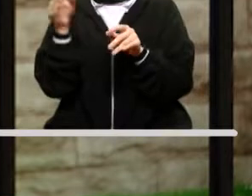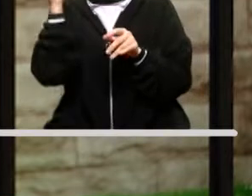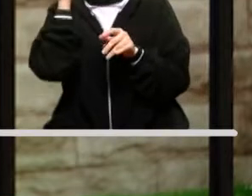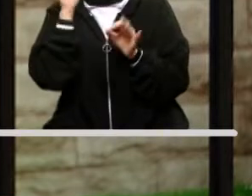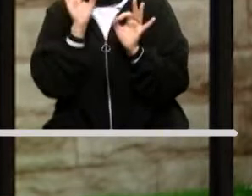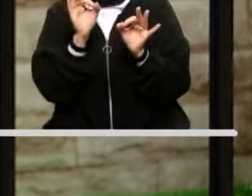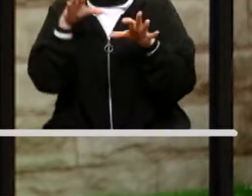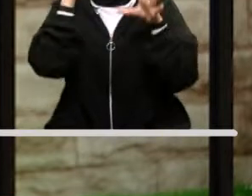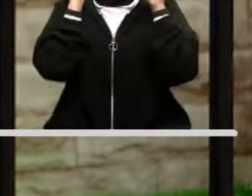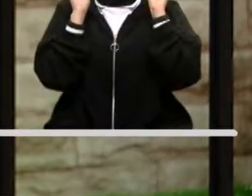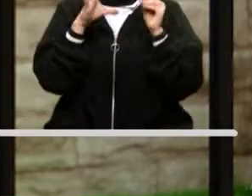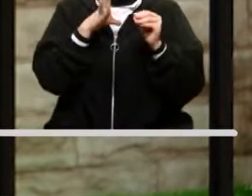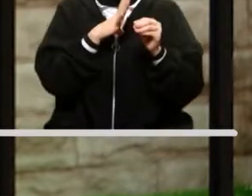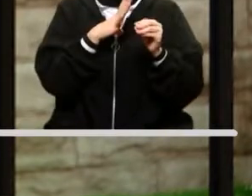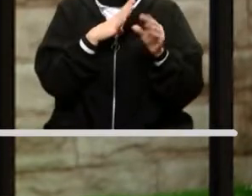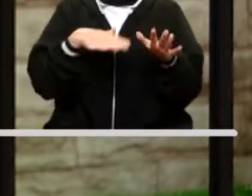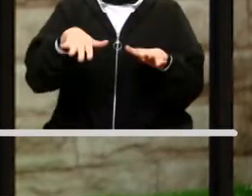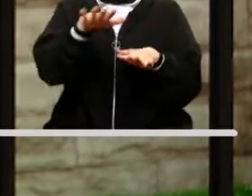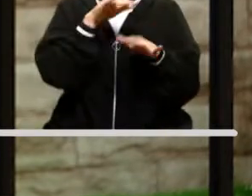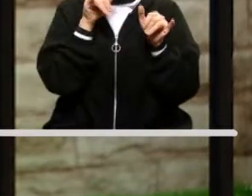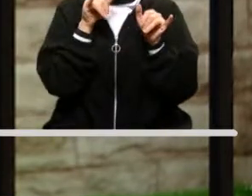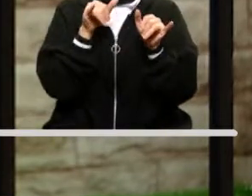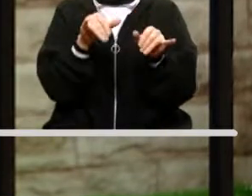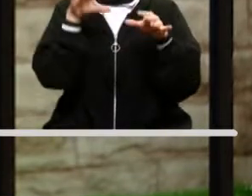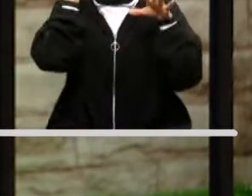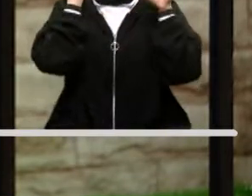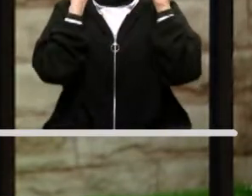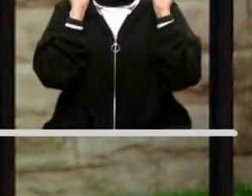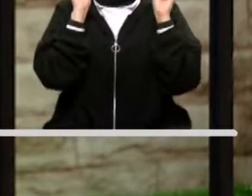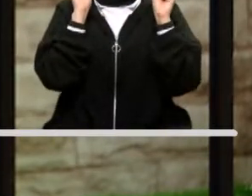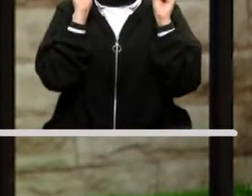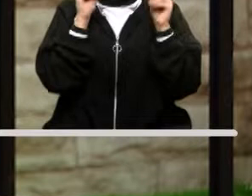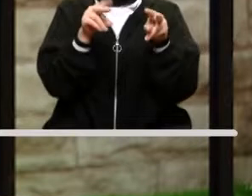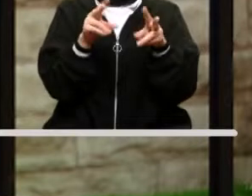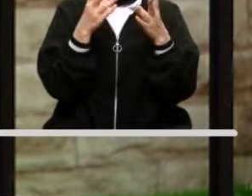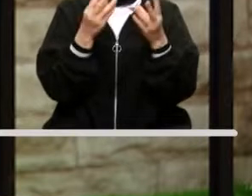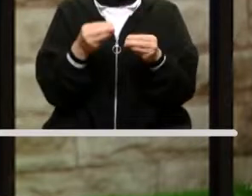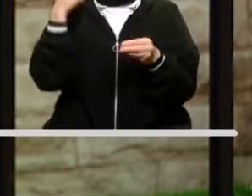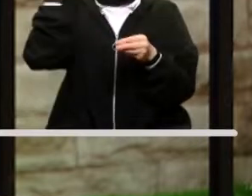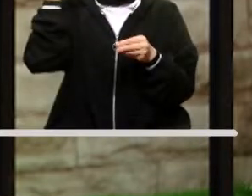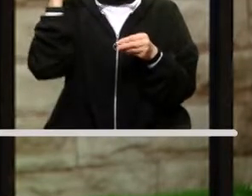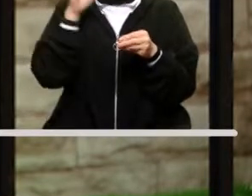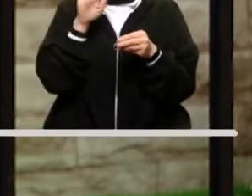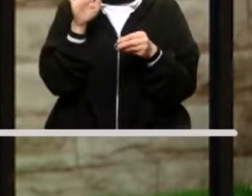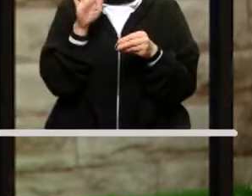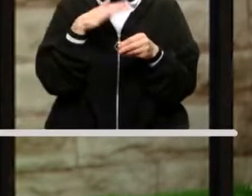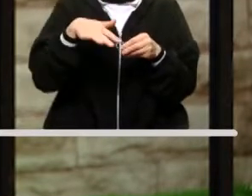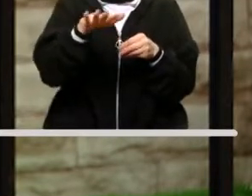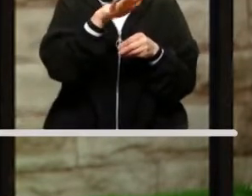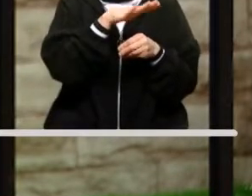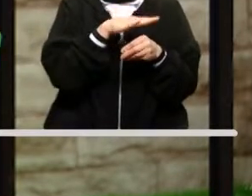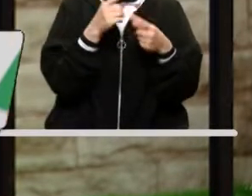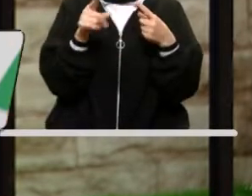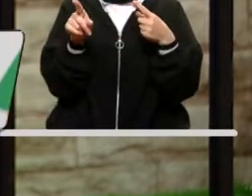da herkesten aynı öğrenme düzeyini, öğrenme biçimini beklerseniz hayal kırıklığı yaratırsın.